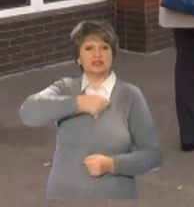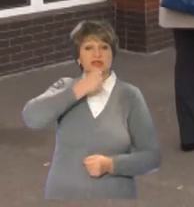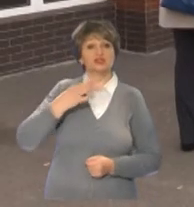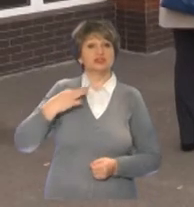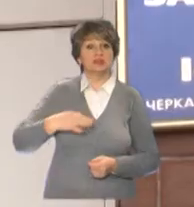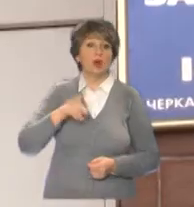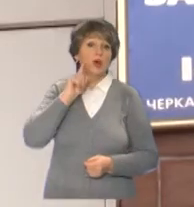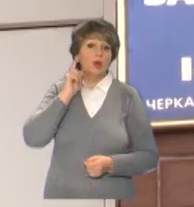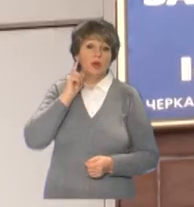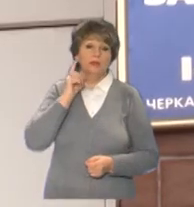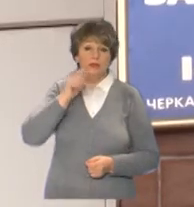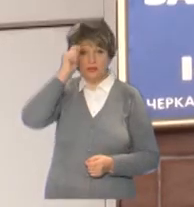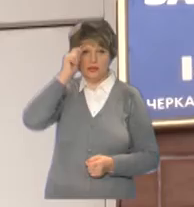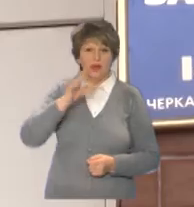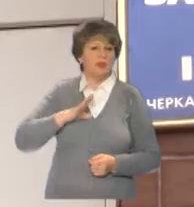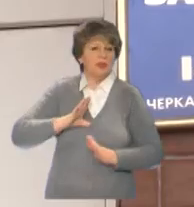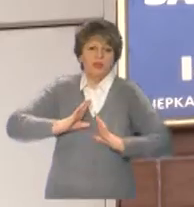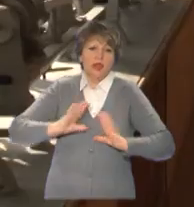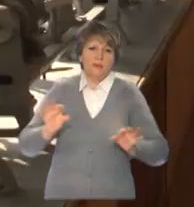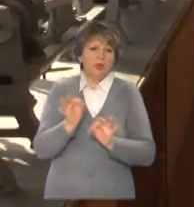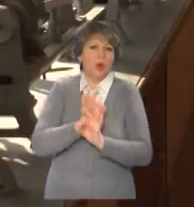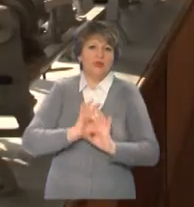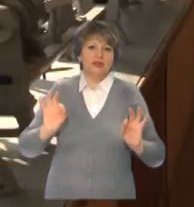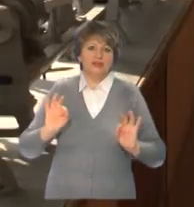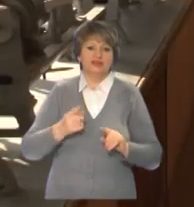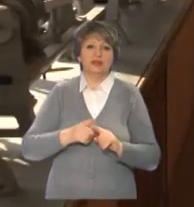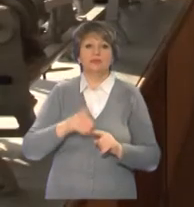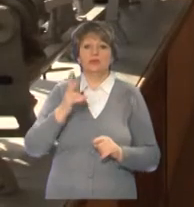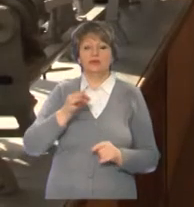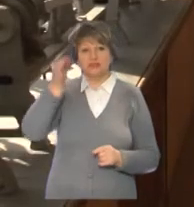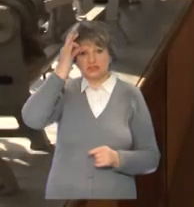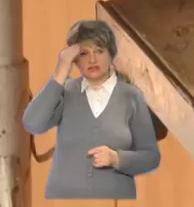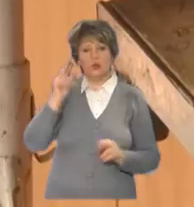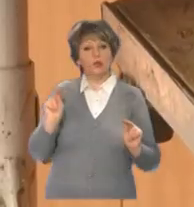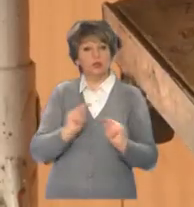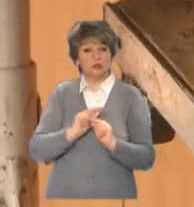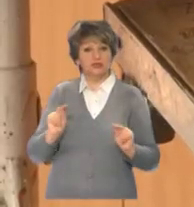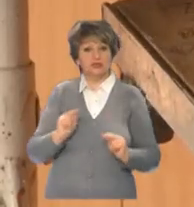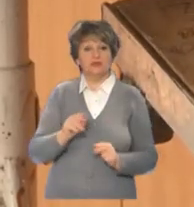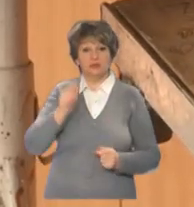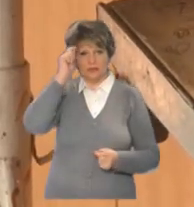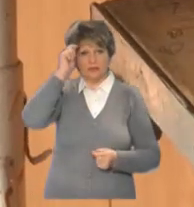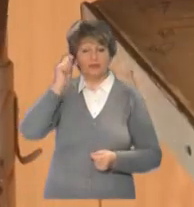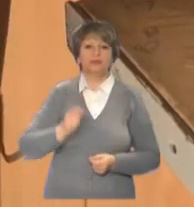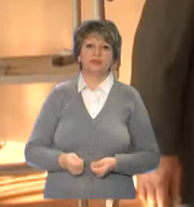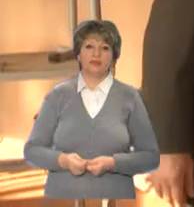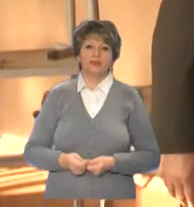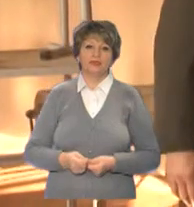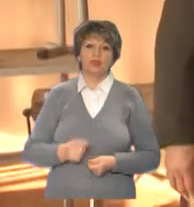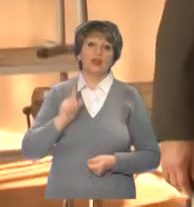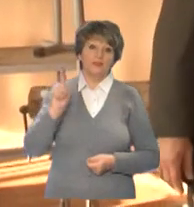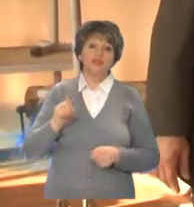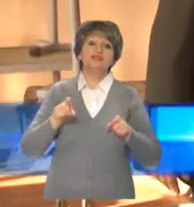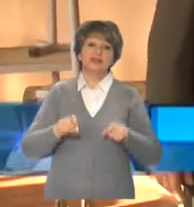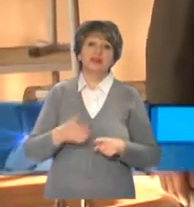Юнак не був відмінником, втім мав неабиякі здібності до трудового навчання, згадує його викладач Валерій Конавець. Ви тоді сиділи тут, на